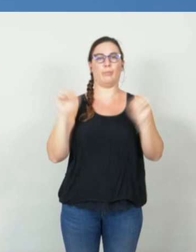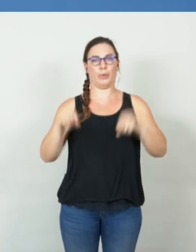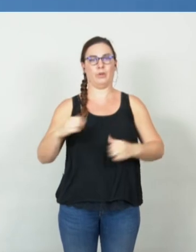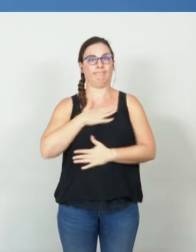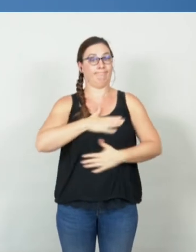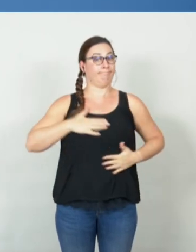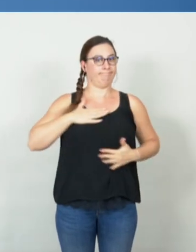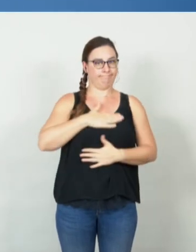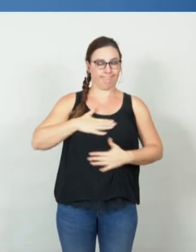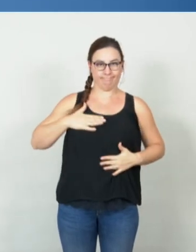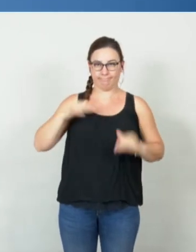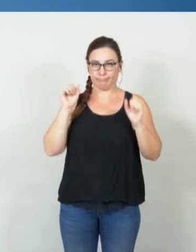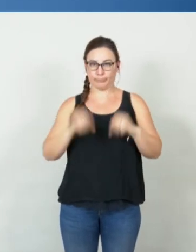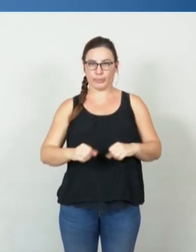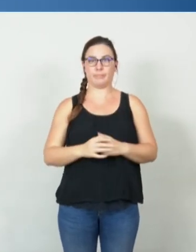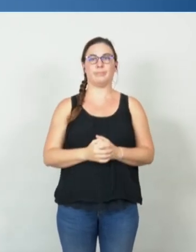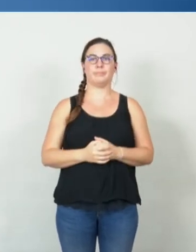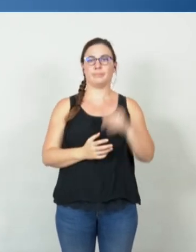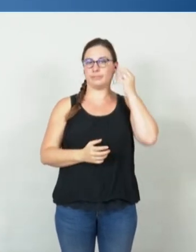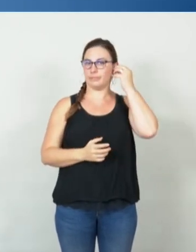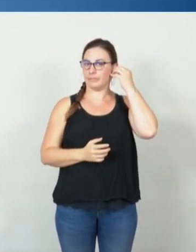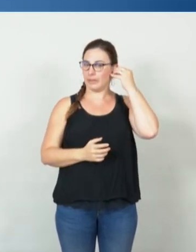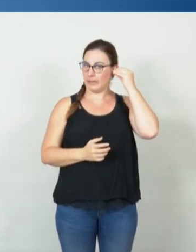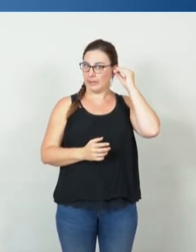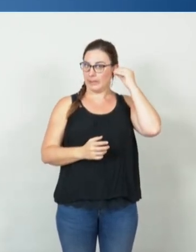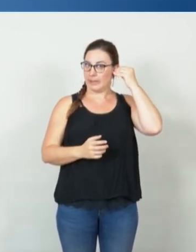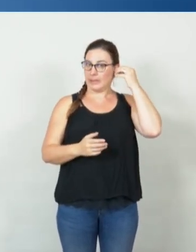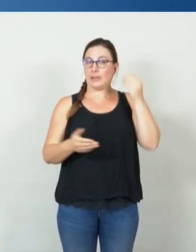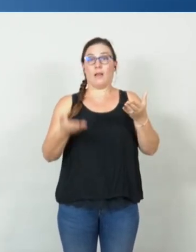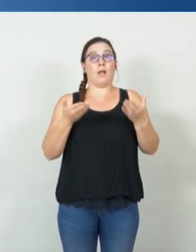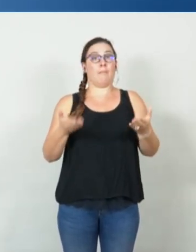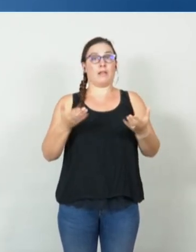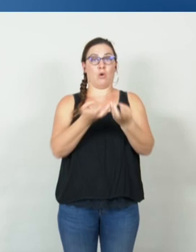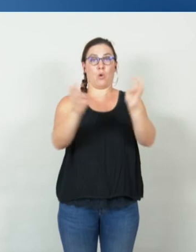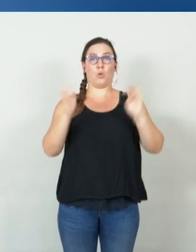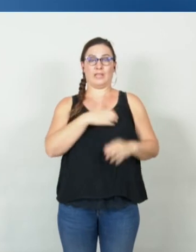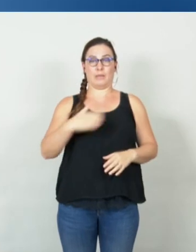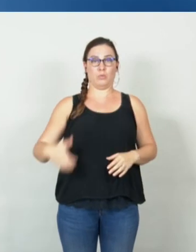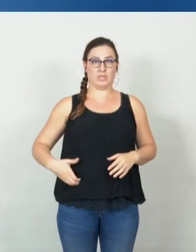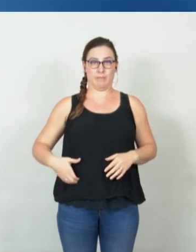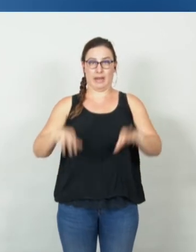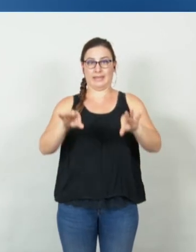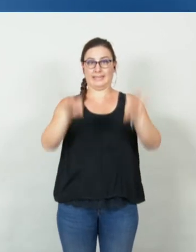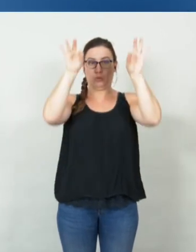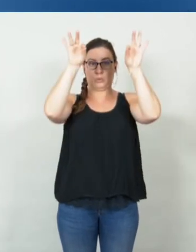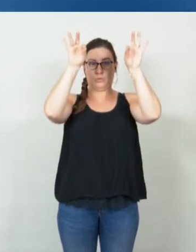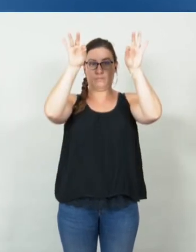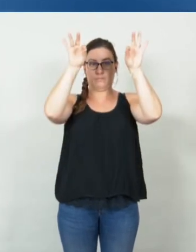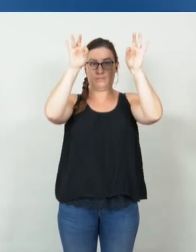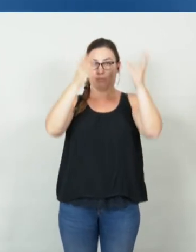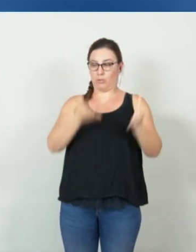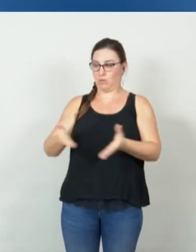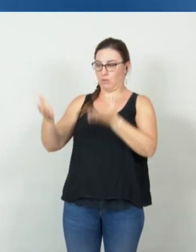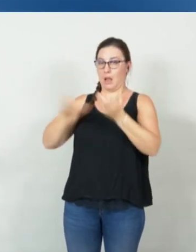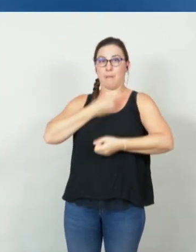revenir ces questions orales et donc je vais suspendre le la séance afin de donner la parole